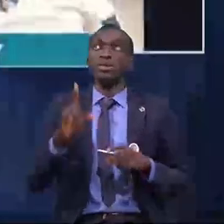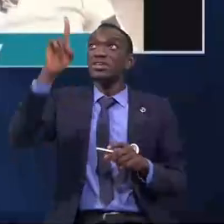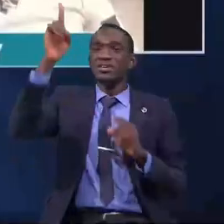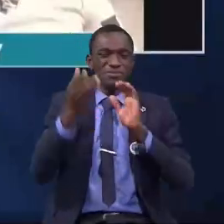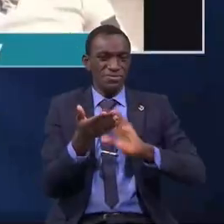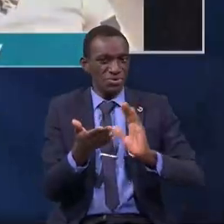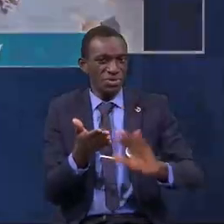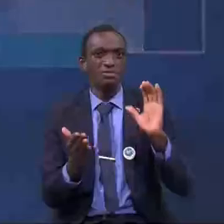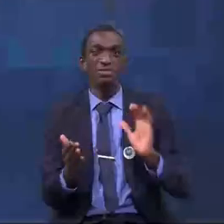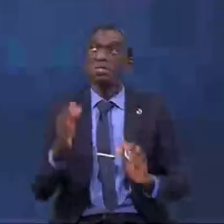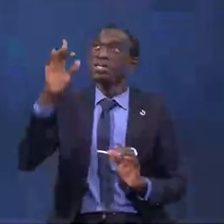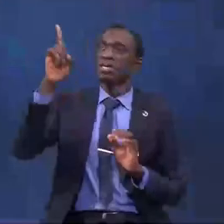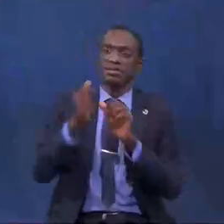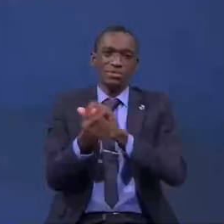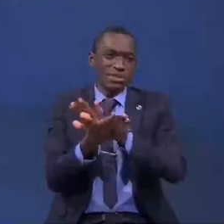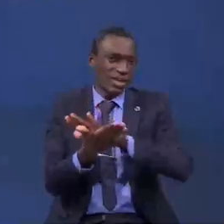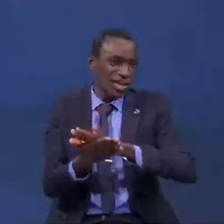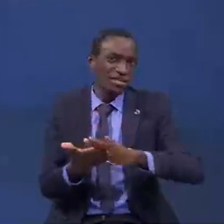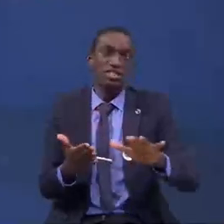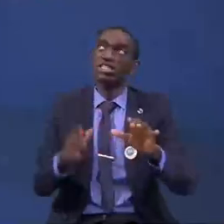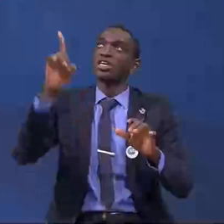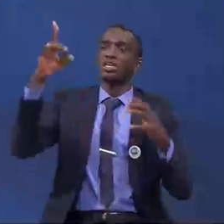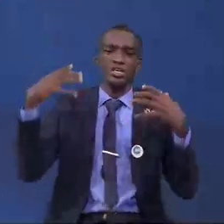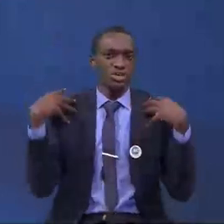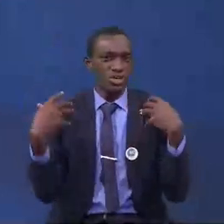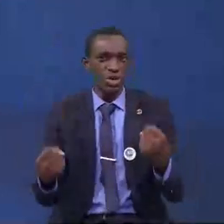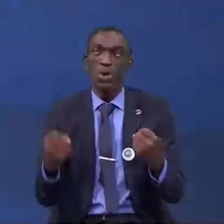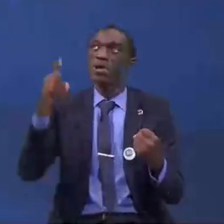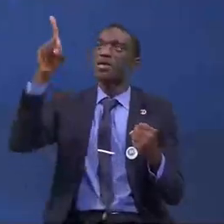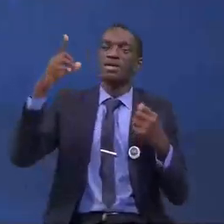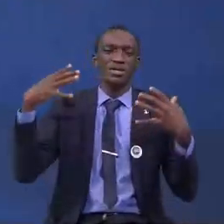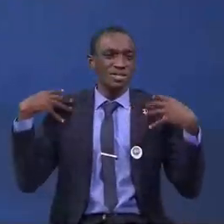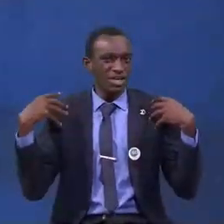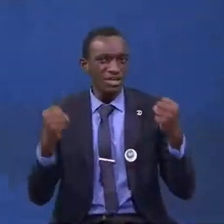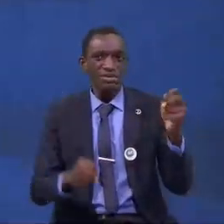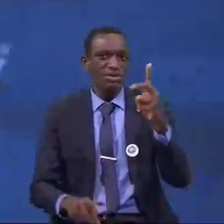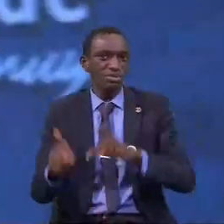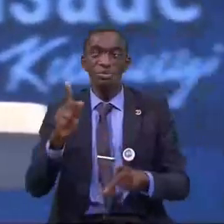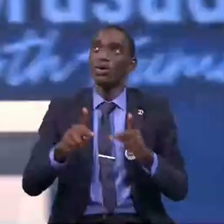Il pardonne, il a purifié, il a guéri, il a guéri.